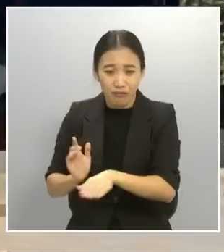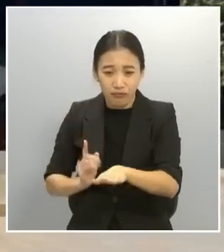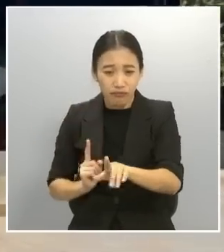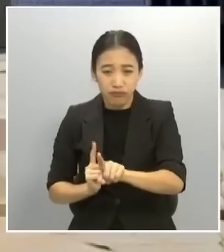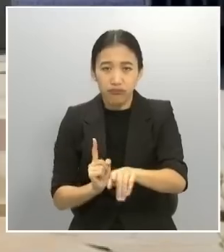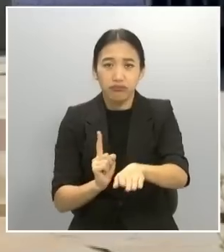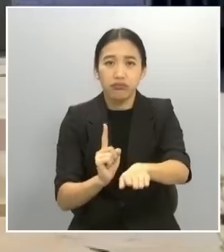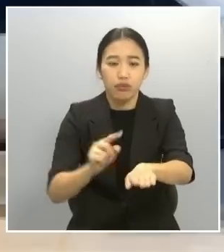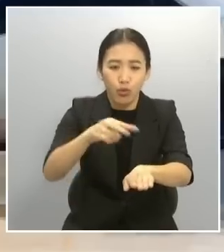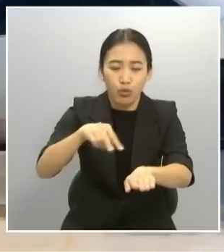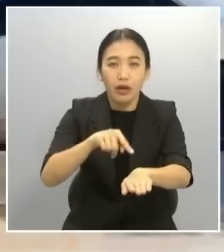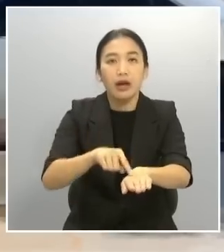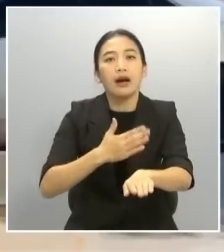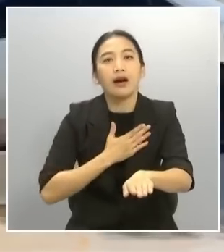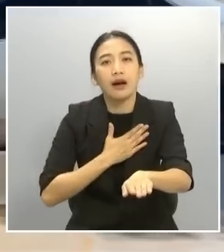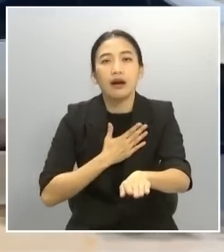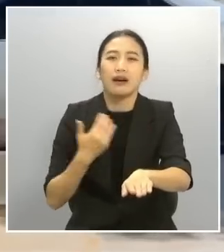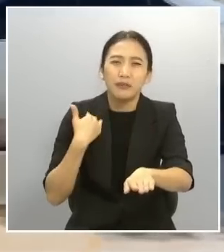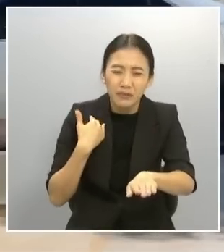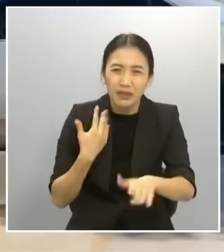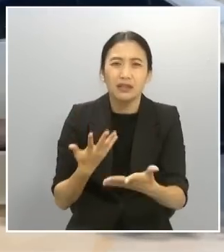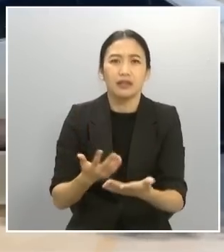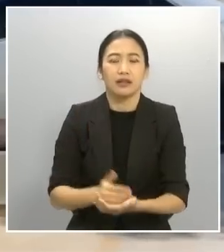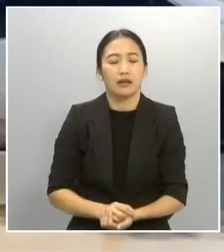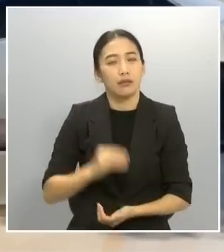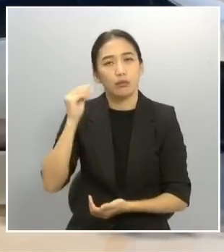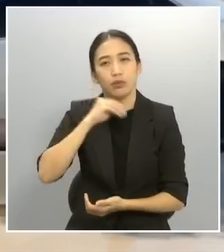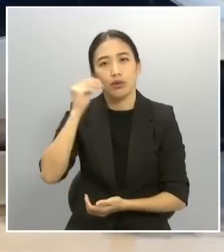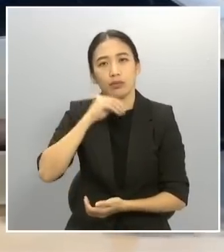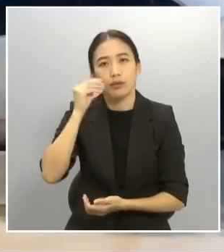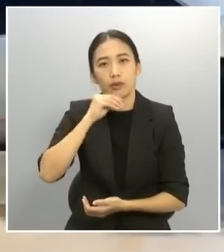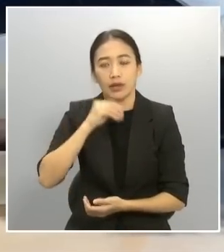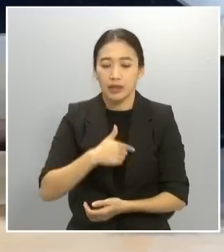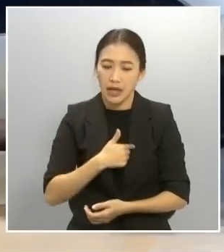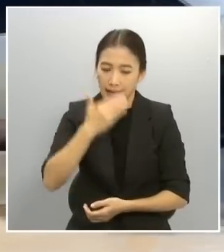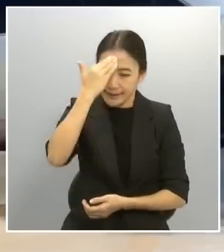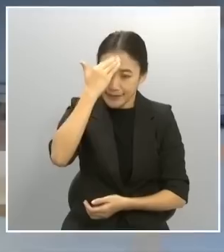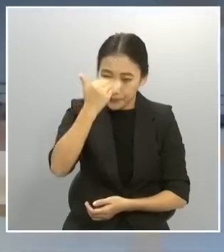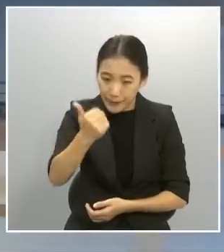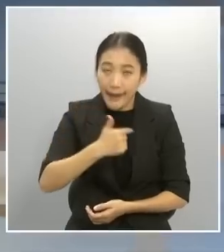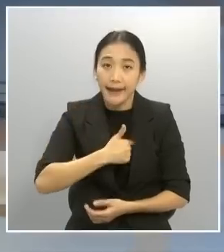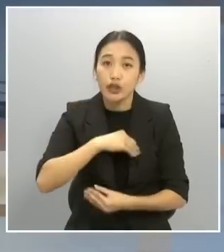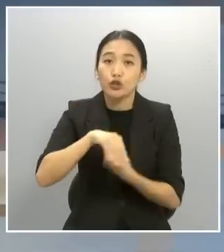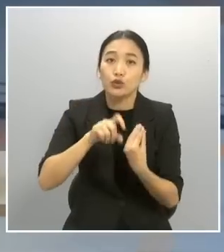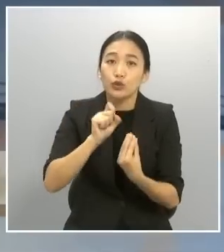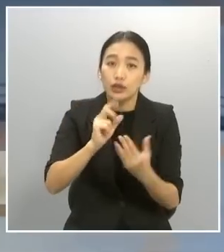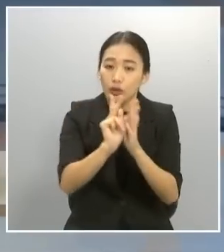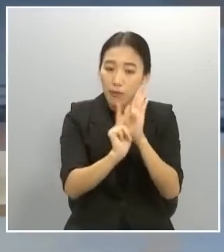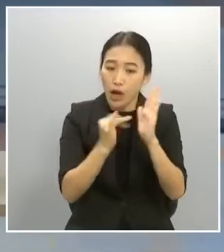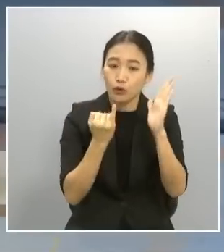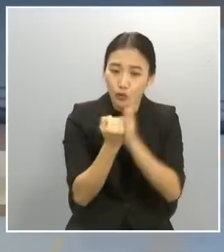ามมาค้นมาตรวจเอกสารทำไมทำธุรกิจอย่างถูกต้องตามกฎหมายเสียภาษีกลับแทบจะอยู่ไม่